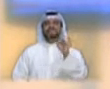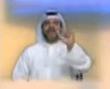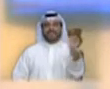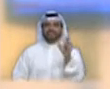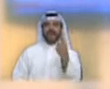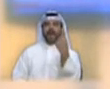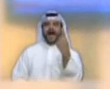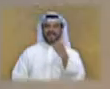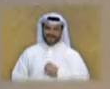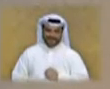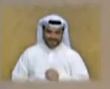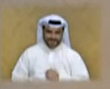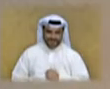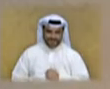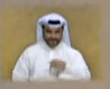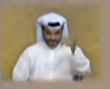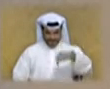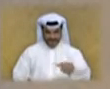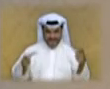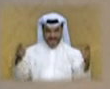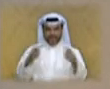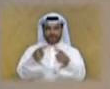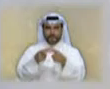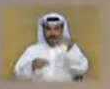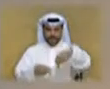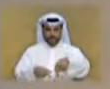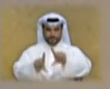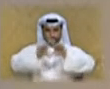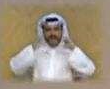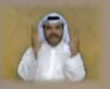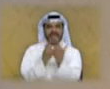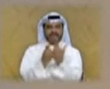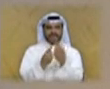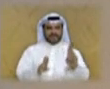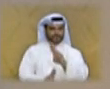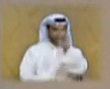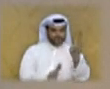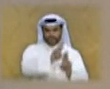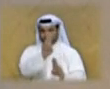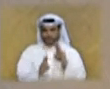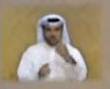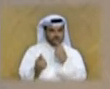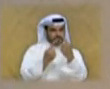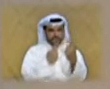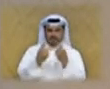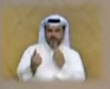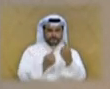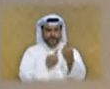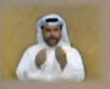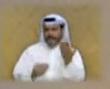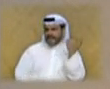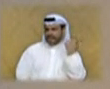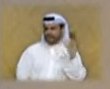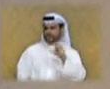القادم. اجتماع لجنة التخطيط اليوم جاء بعد أشهر عديدة